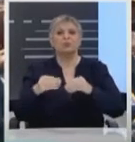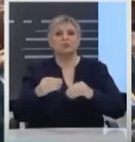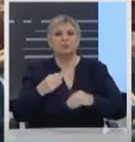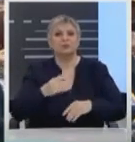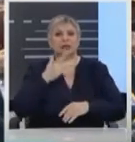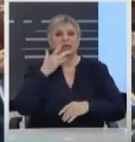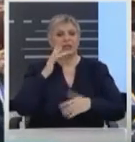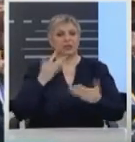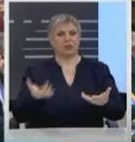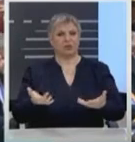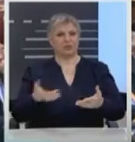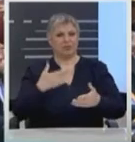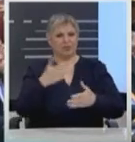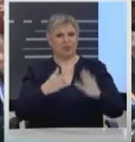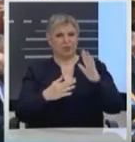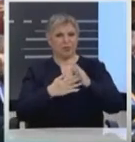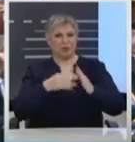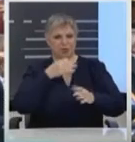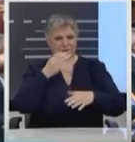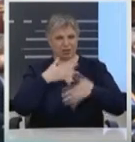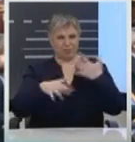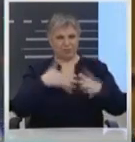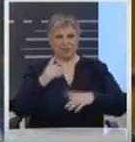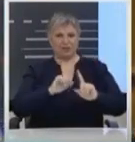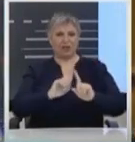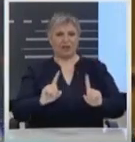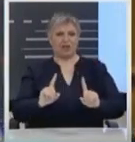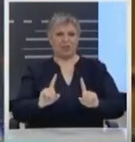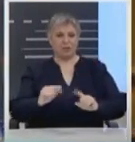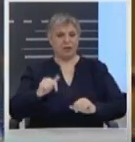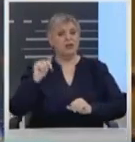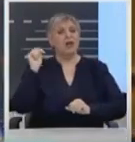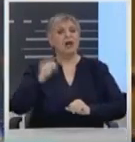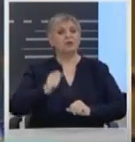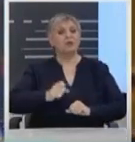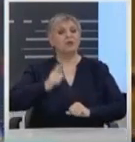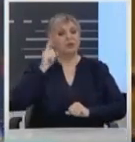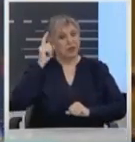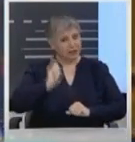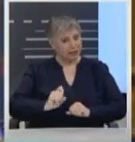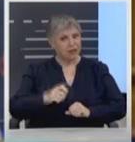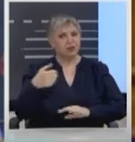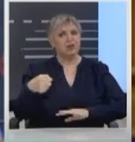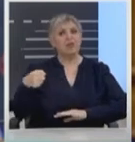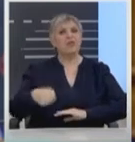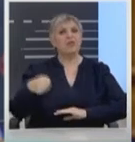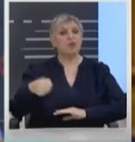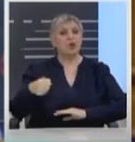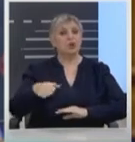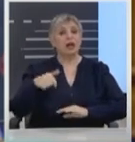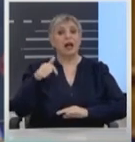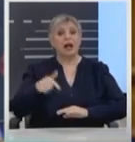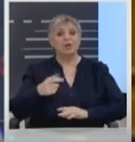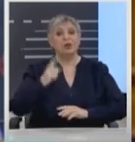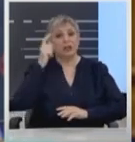πάθει κύριε Γιωργάντα. Σας παρακαλώ. Όσοι γνωστόν είναι, όσοι γνωρίζουν και είναι και νομικοί, είναι ανοιχτή σε